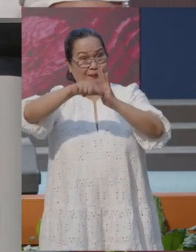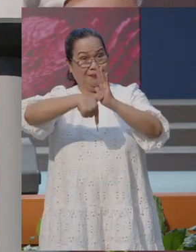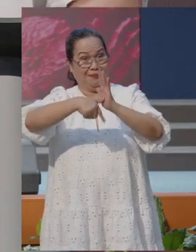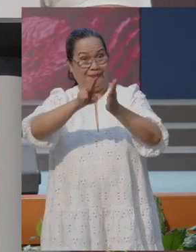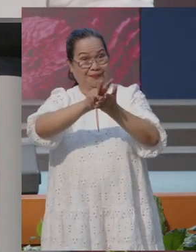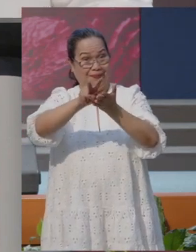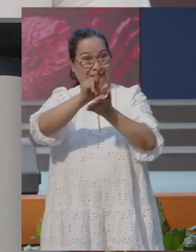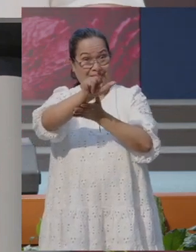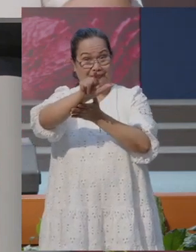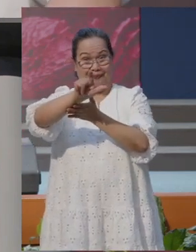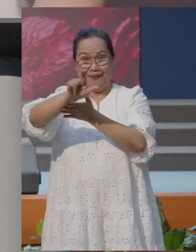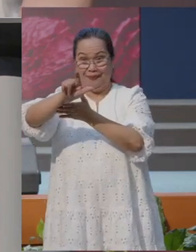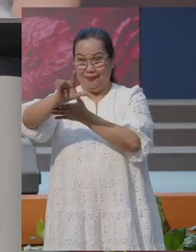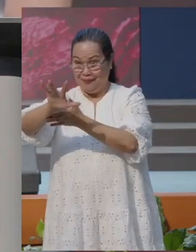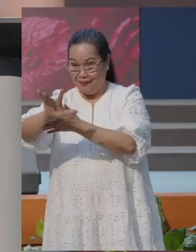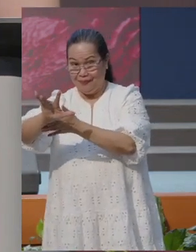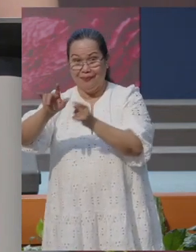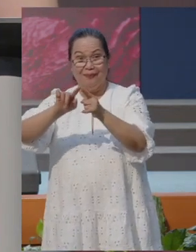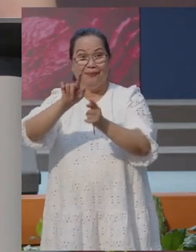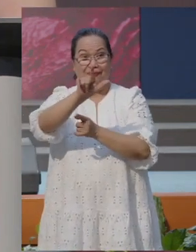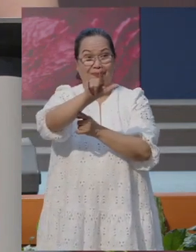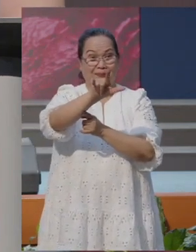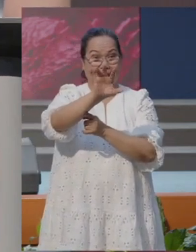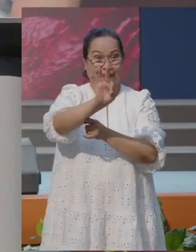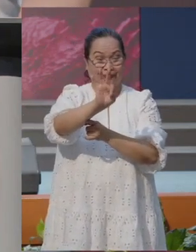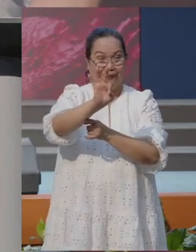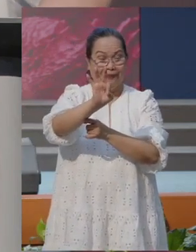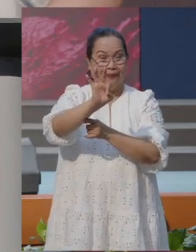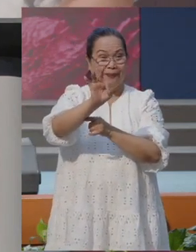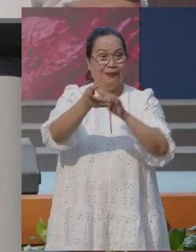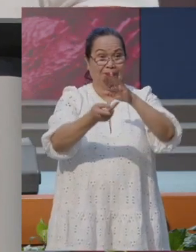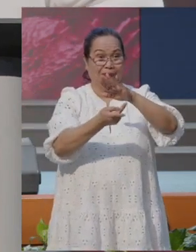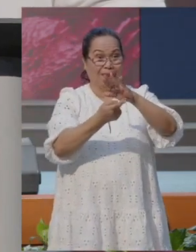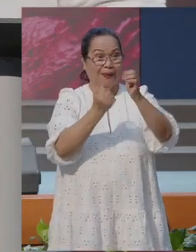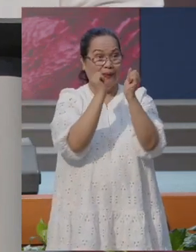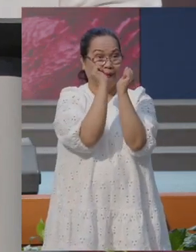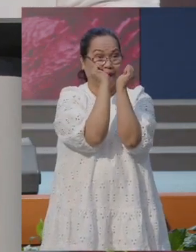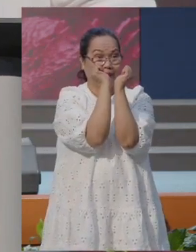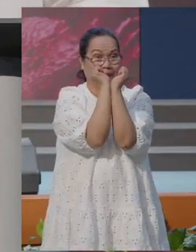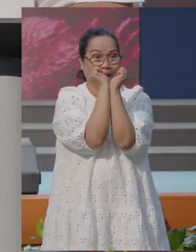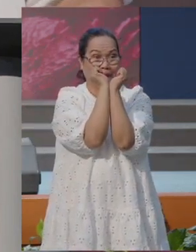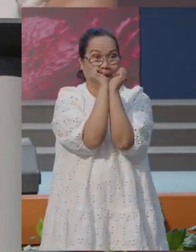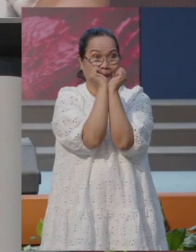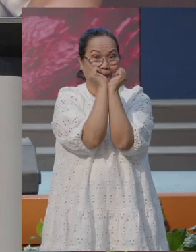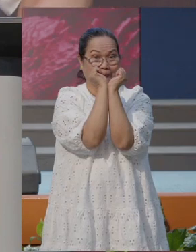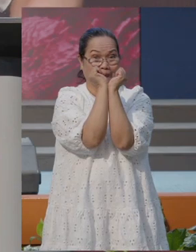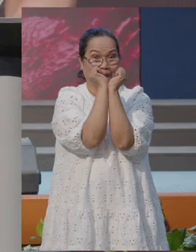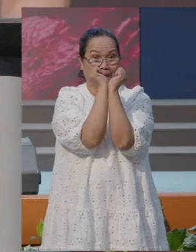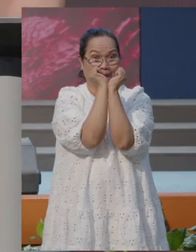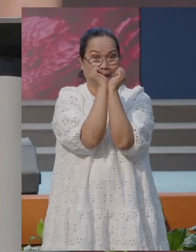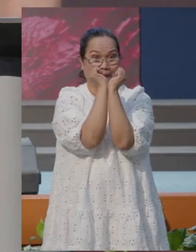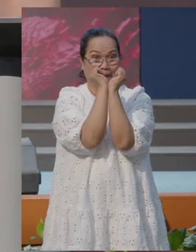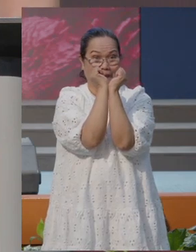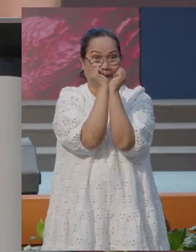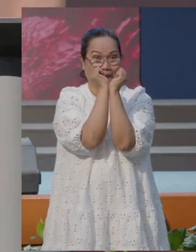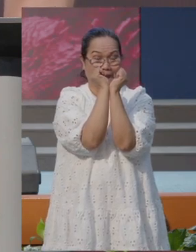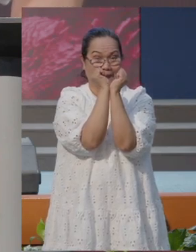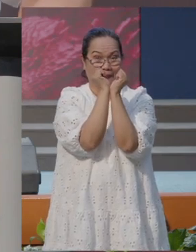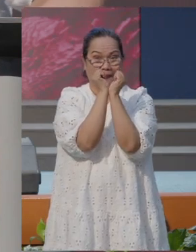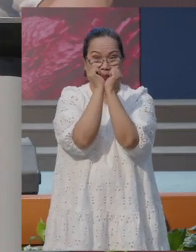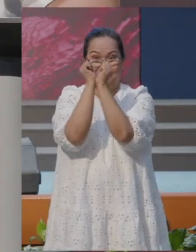verses 25 to 29, nung siya ay talagang ginagapos, ang sabi, but when they had stretched him out for the